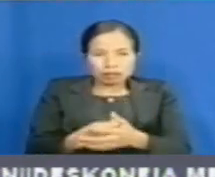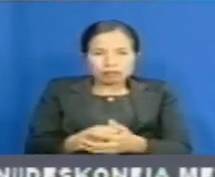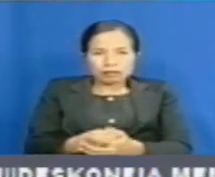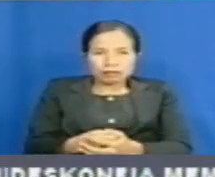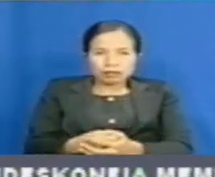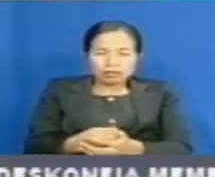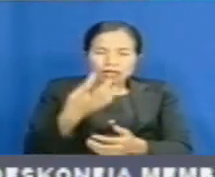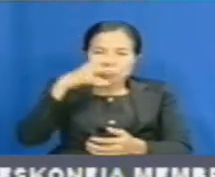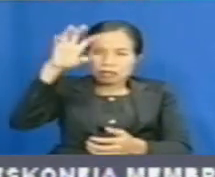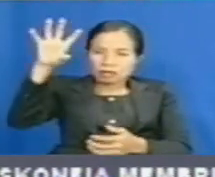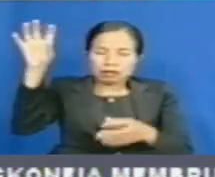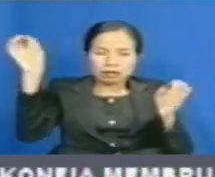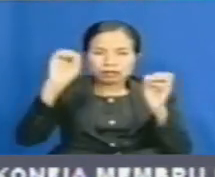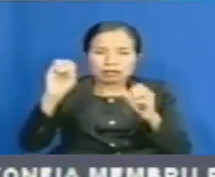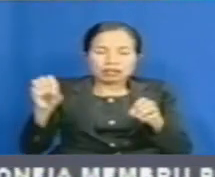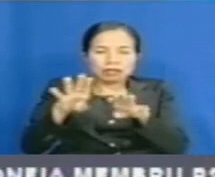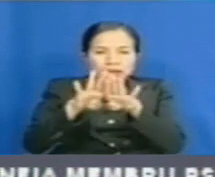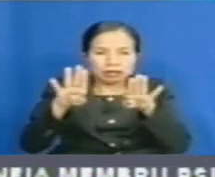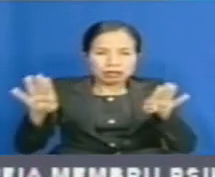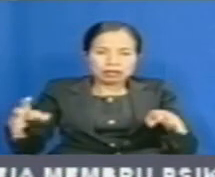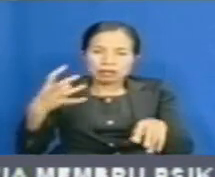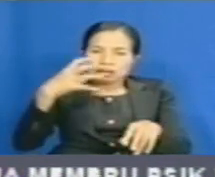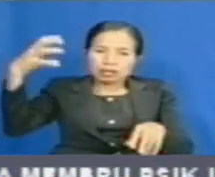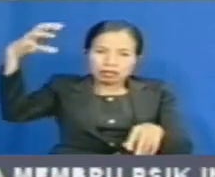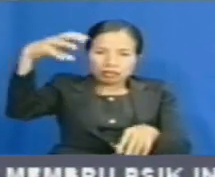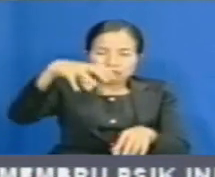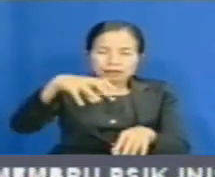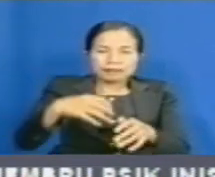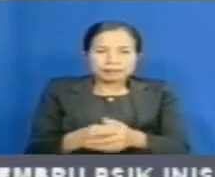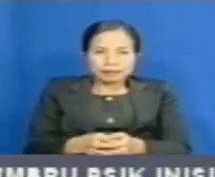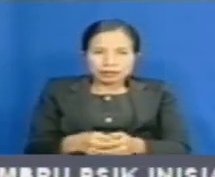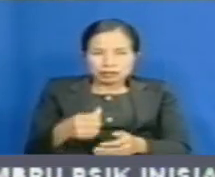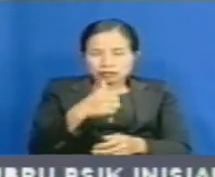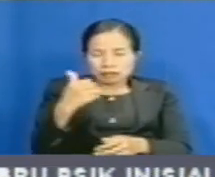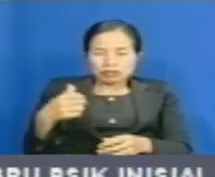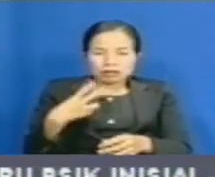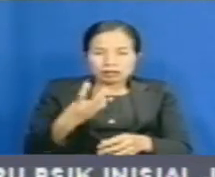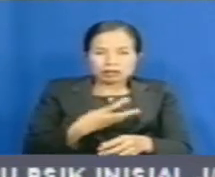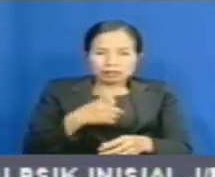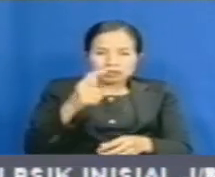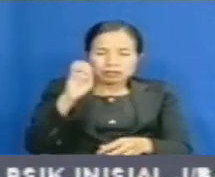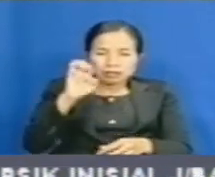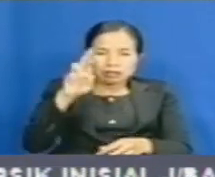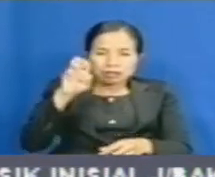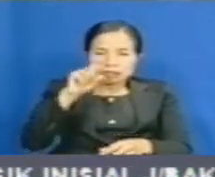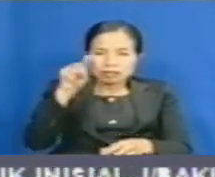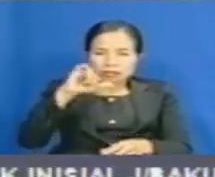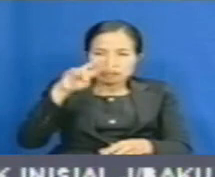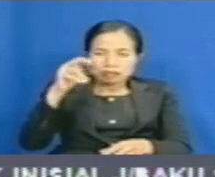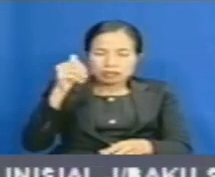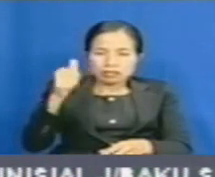ya. Atau akhir lah bele lakan nem lah. Ia sore seluk habitante terjina da Costa Pires